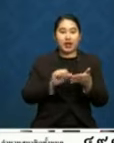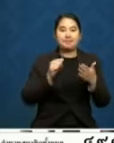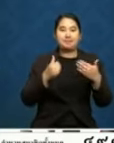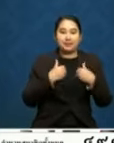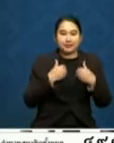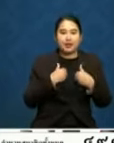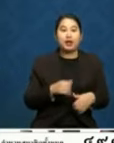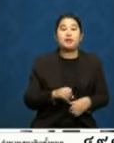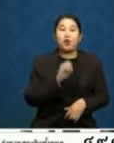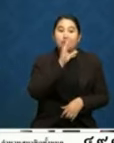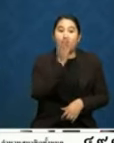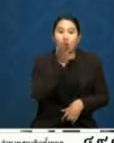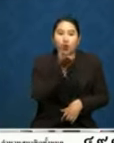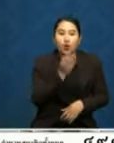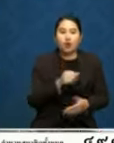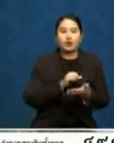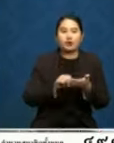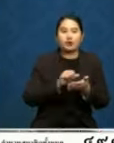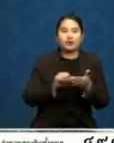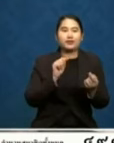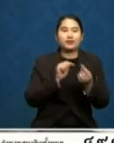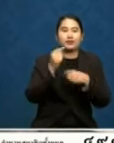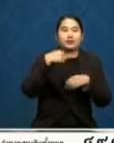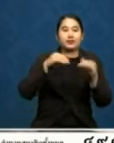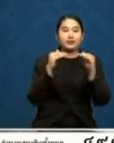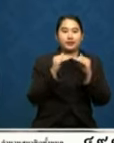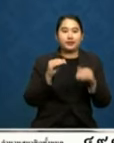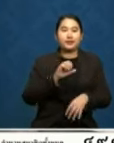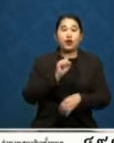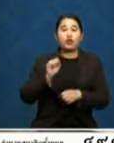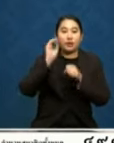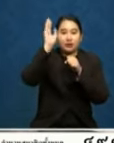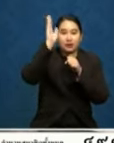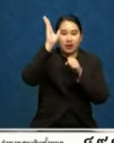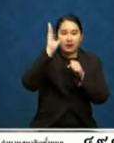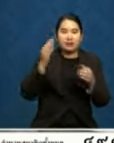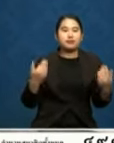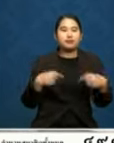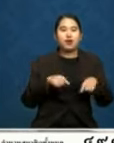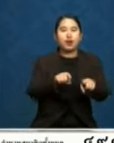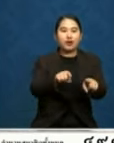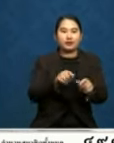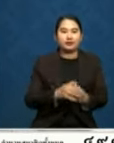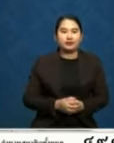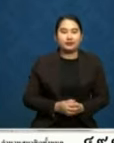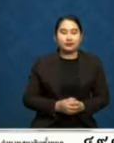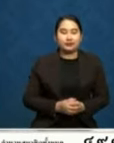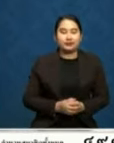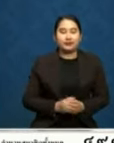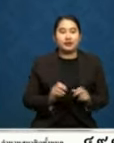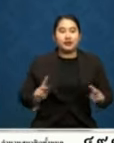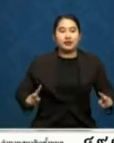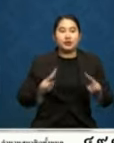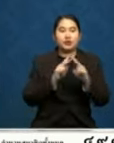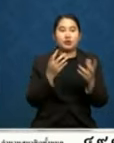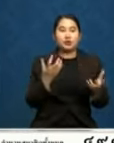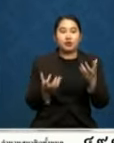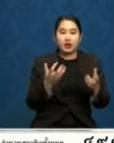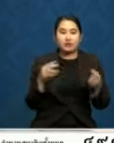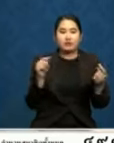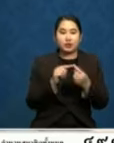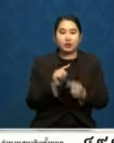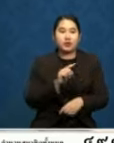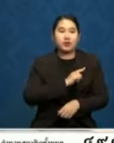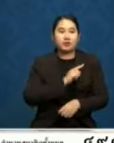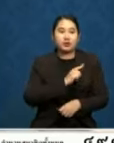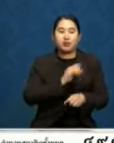ครับฉะนั้นผมจะขออนุญาตที่จะใช้สิทธิ์ในฐานะสมาชิกอภิปรายไปพร้อมกันครับท่านประธานครับกระทรวงยุติธรรมเป็นหนึ่งในหน่วยงานที่ผม